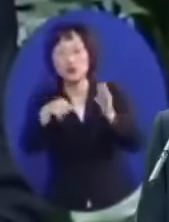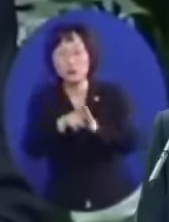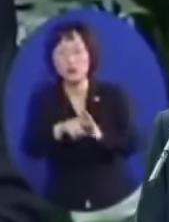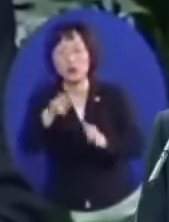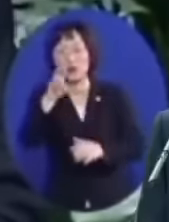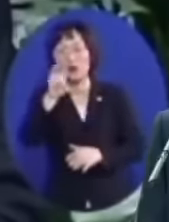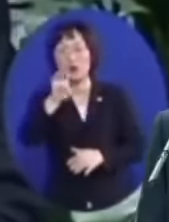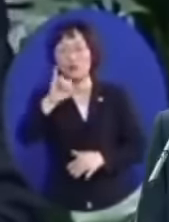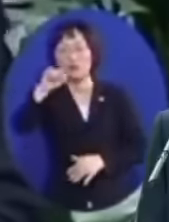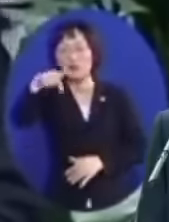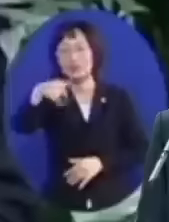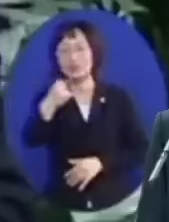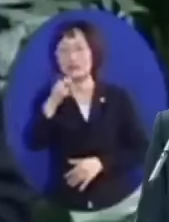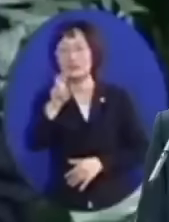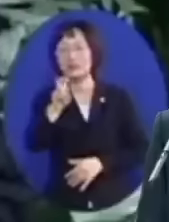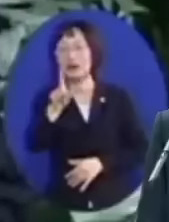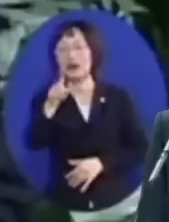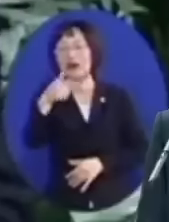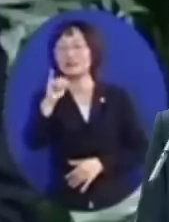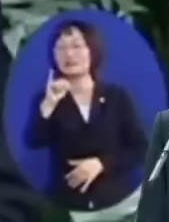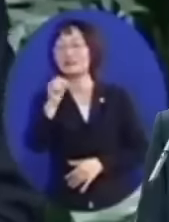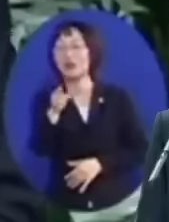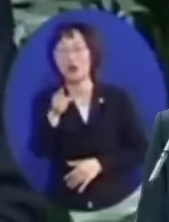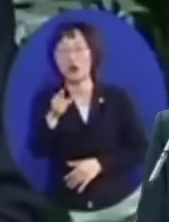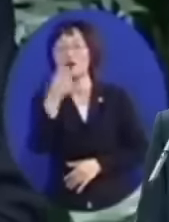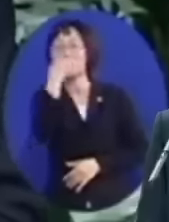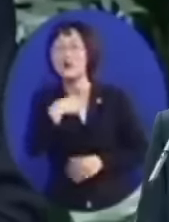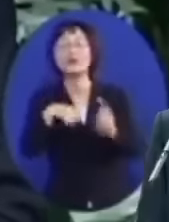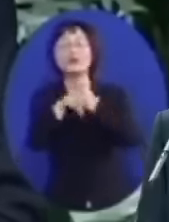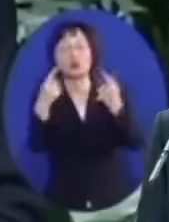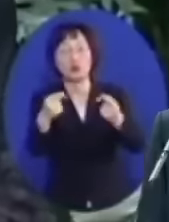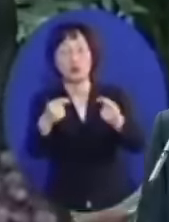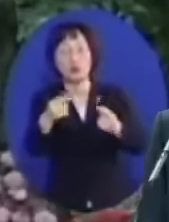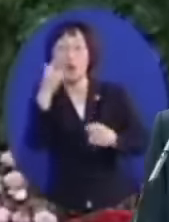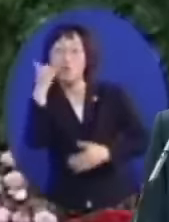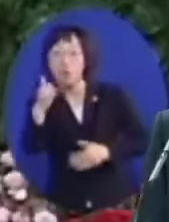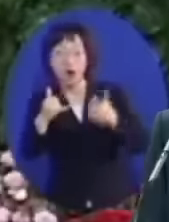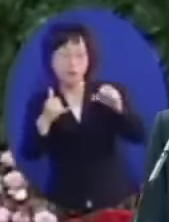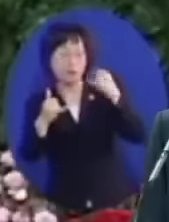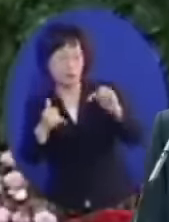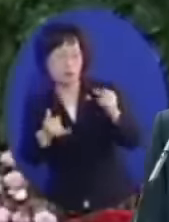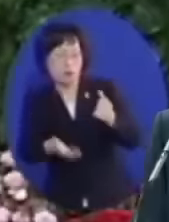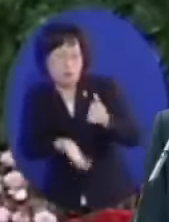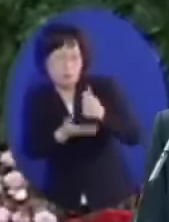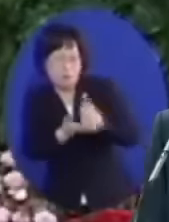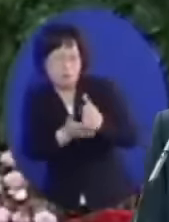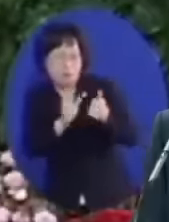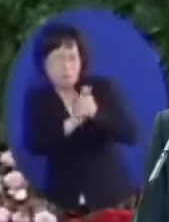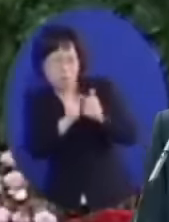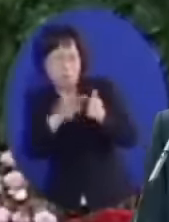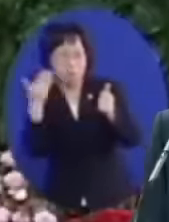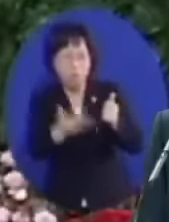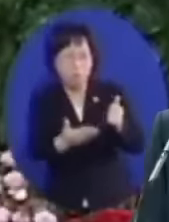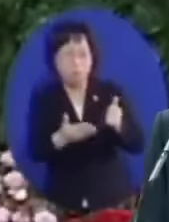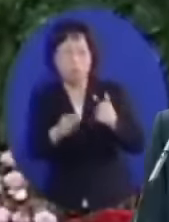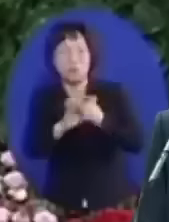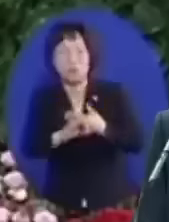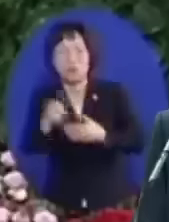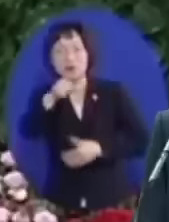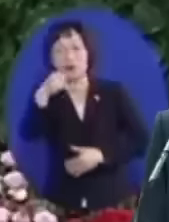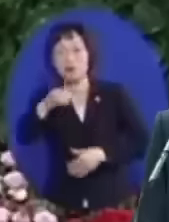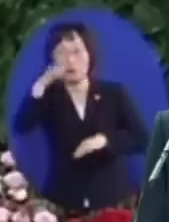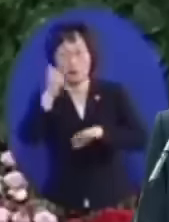말하는 것입니다. 부모들이 자녀들의 장점을 들어 칭찬과 격려를 아끼지 않을 때 자녀들은 생각지도 못했던